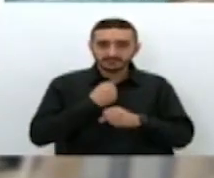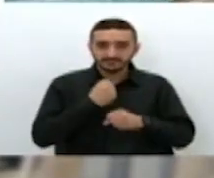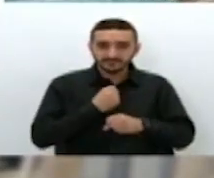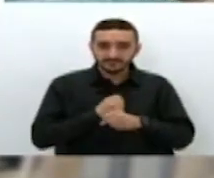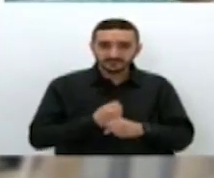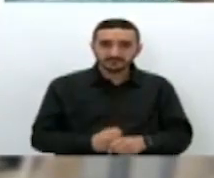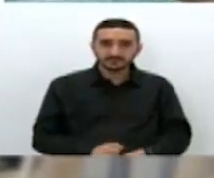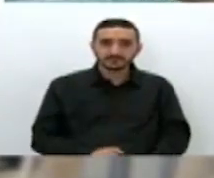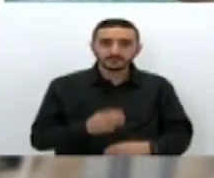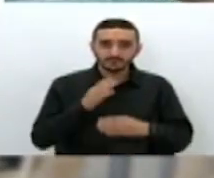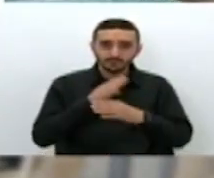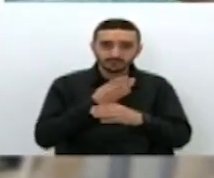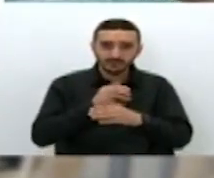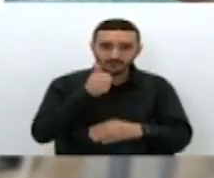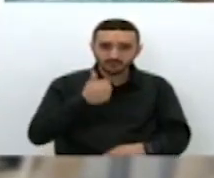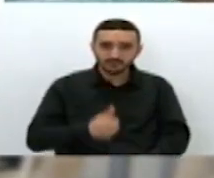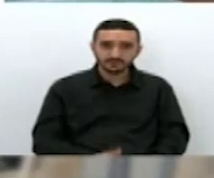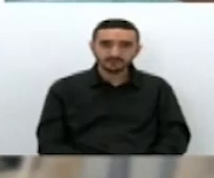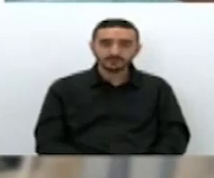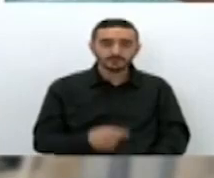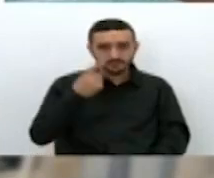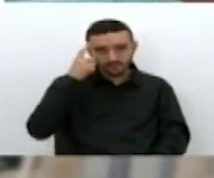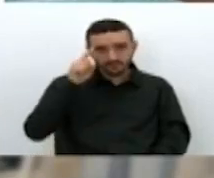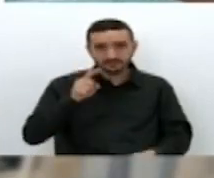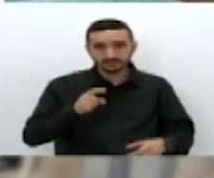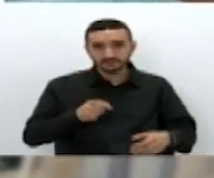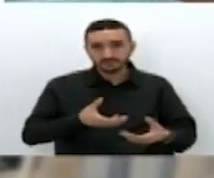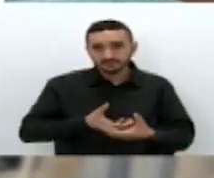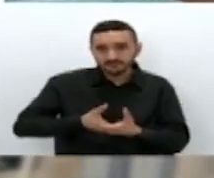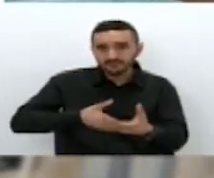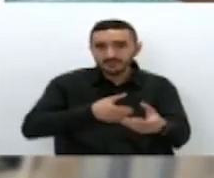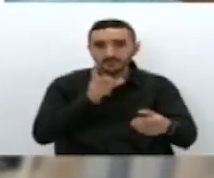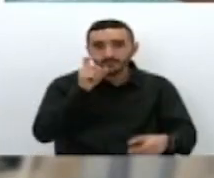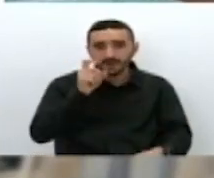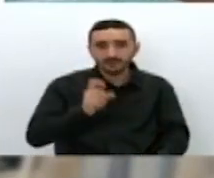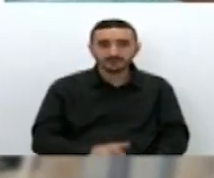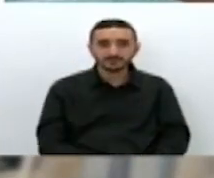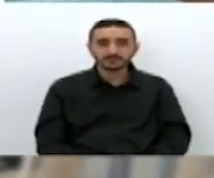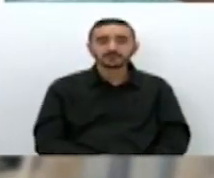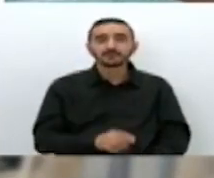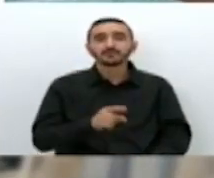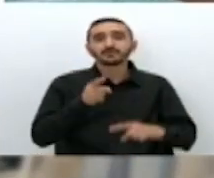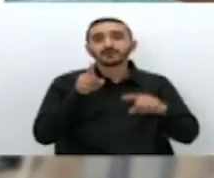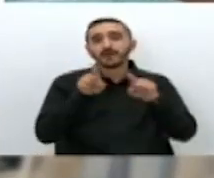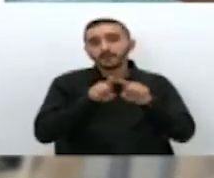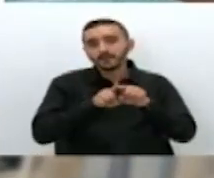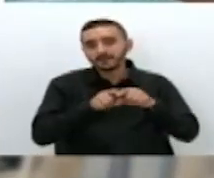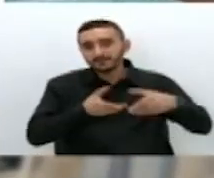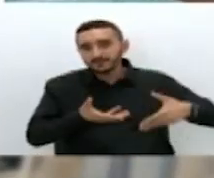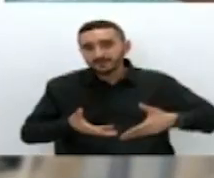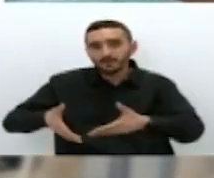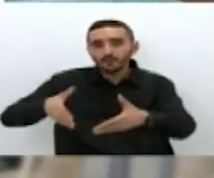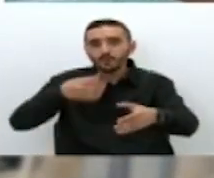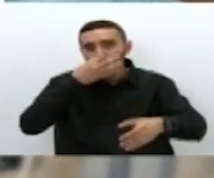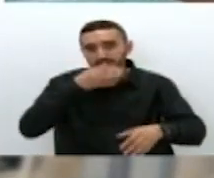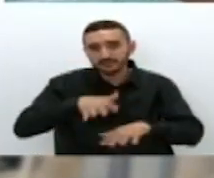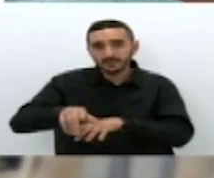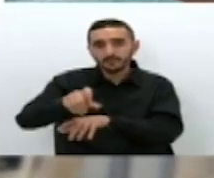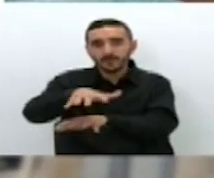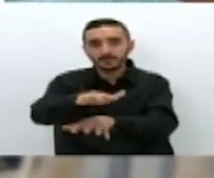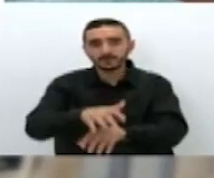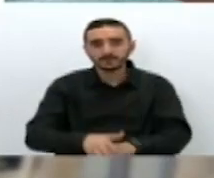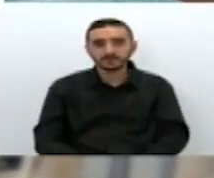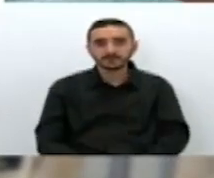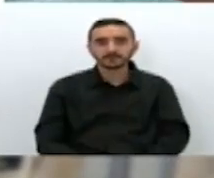الاولى بالنسبه لتصحيح مجاري المياه بالنسبه لهذا الواد وال القريه هذ اللي تكلمتم عليها